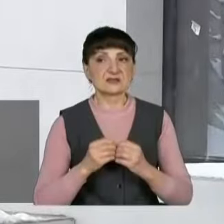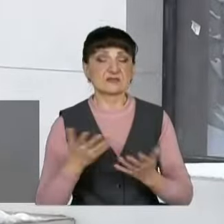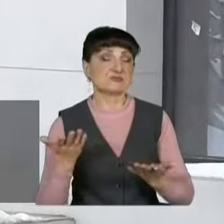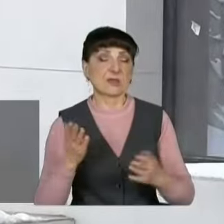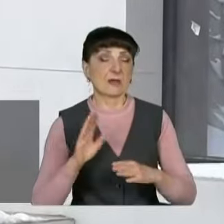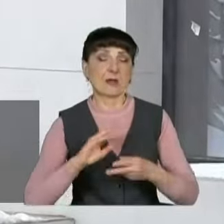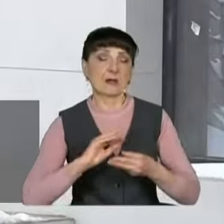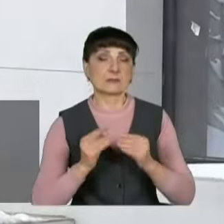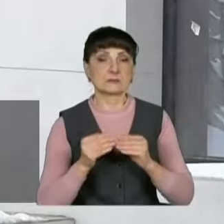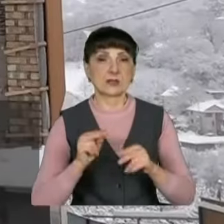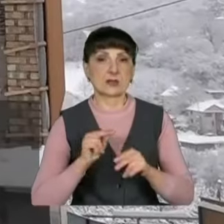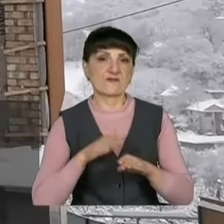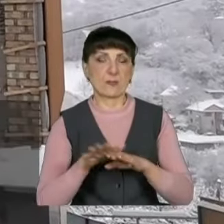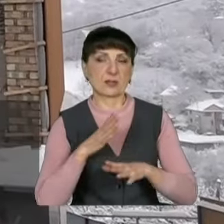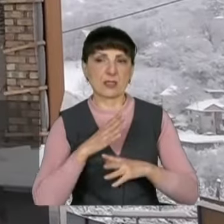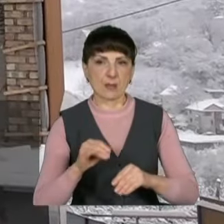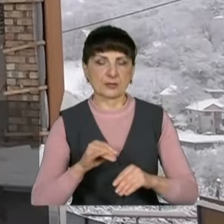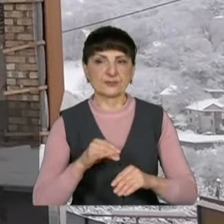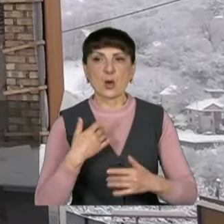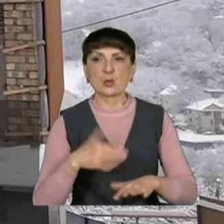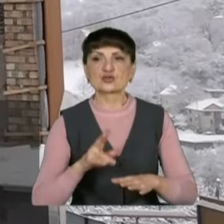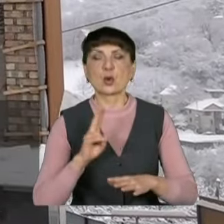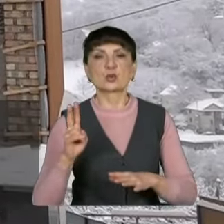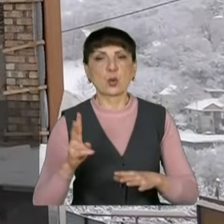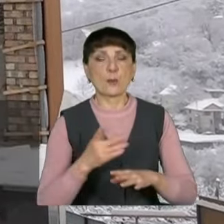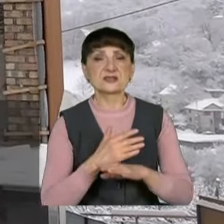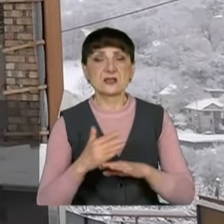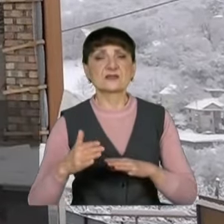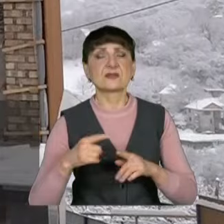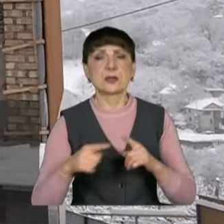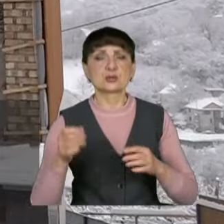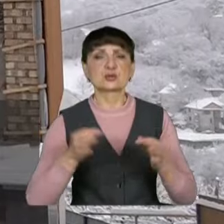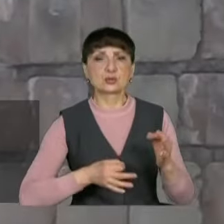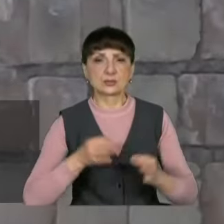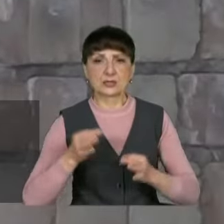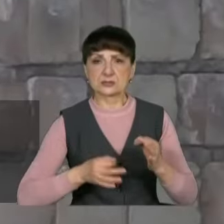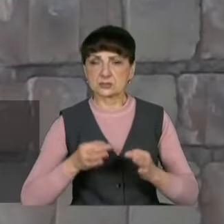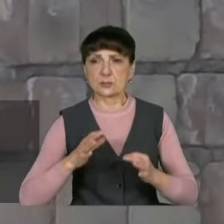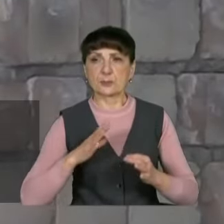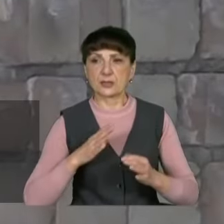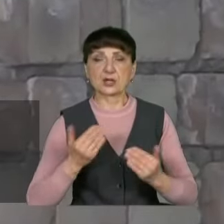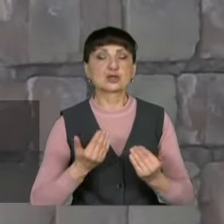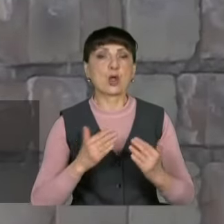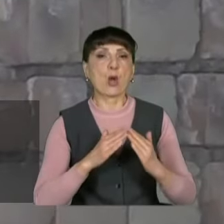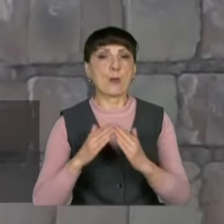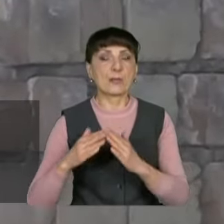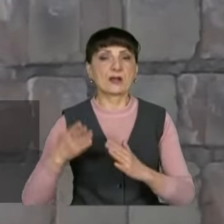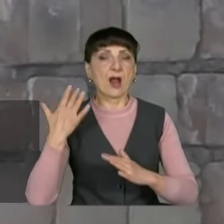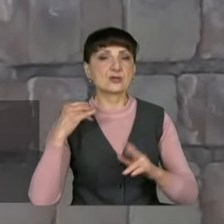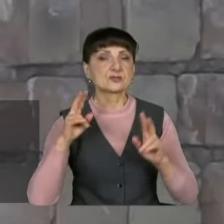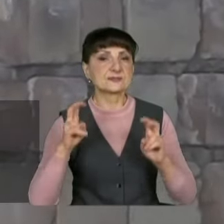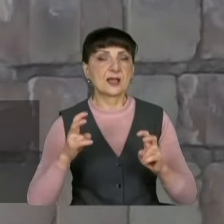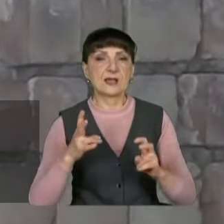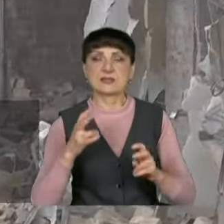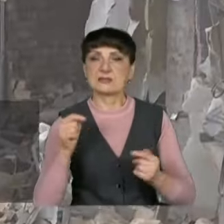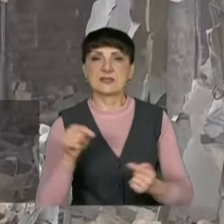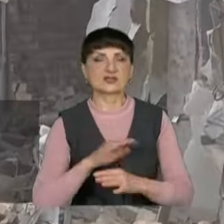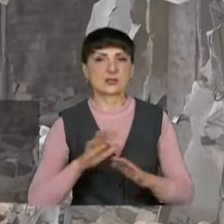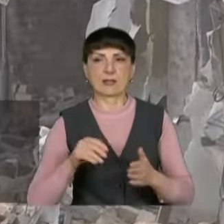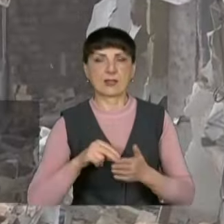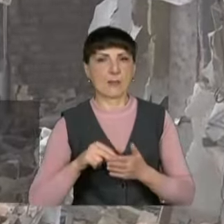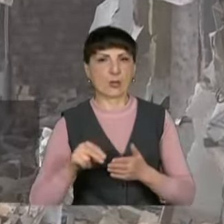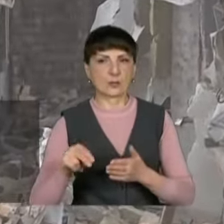были исполнены. Вскоре последовали продолжительные судебные разбирательства. Жилой комплекс ранее был признан нежелательным для